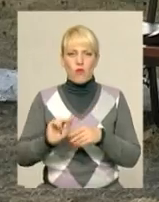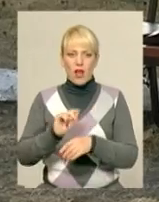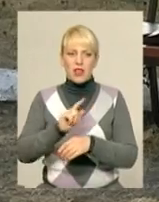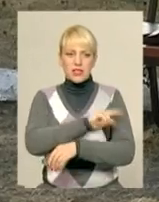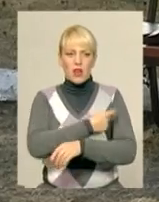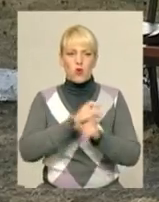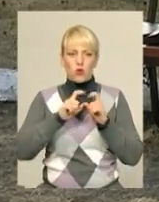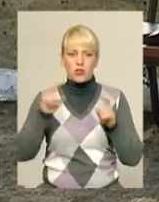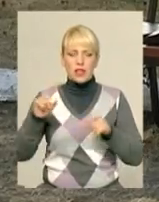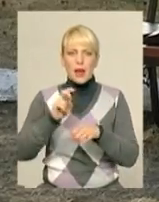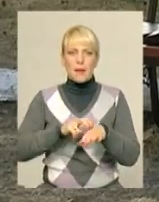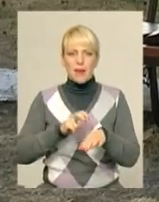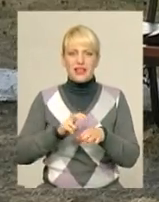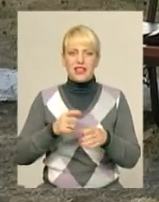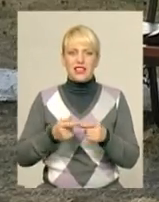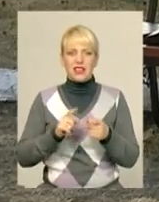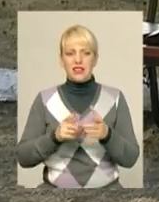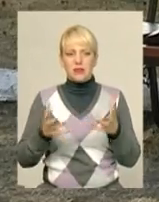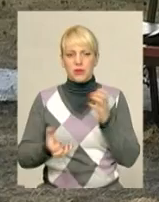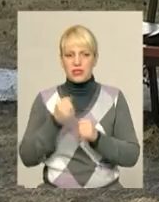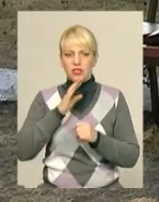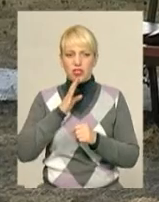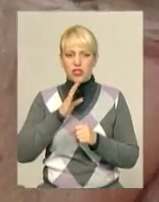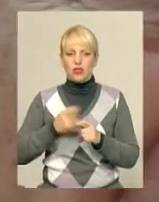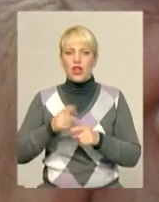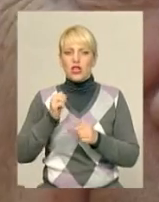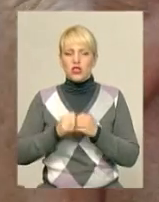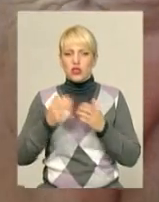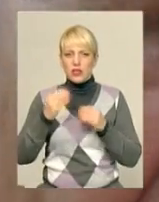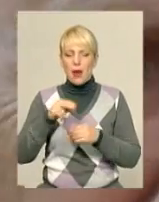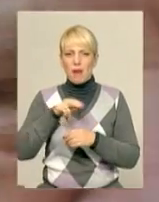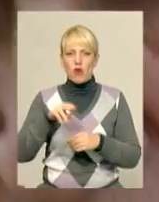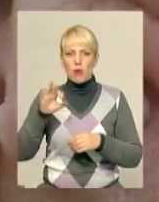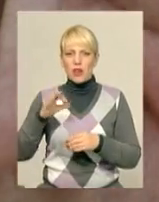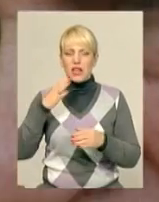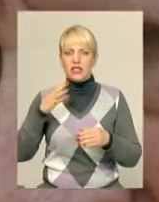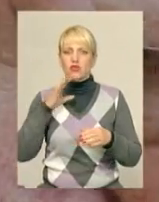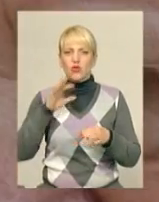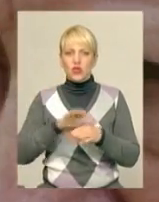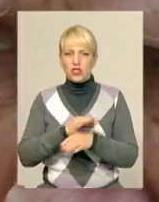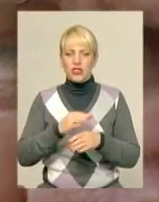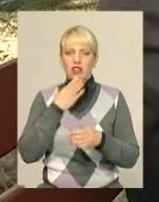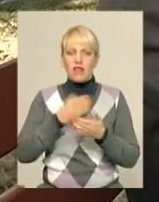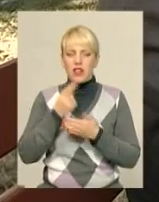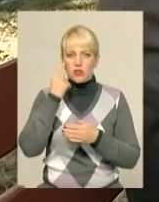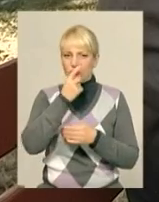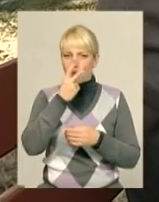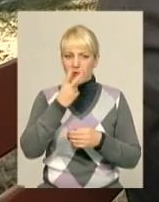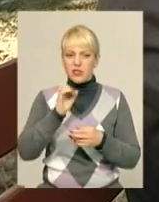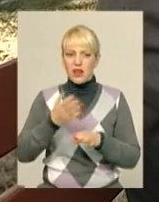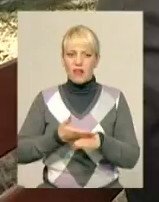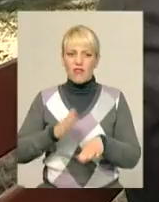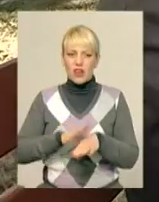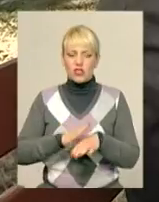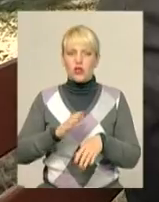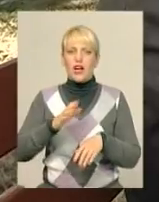Медики витягли жінку з того світу. Щодня Павло Омелянович з дружиною на власні очі бачили, як важко санітарам і як боляче